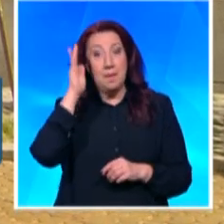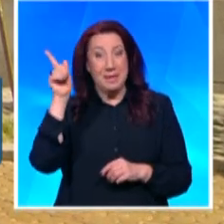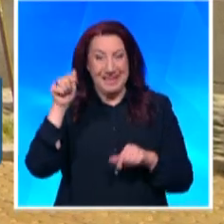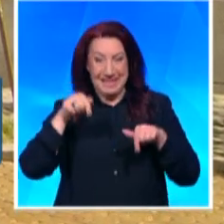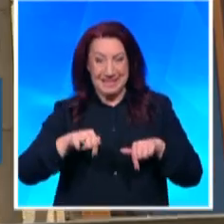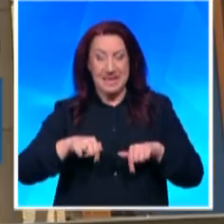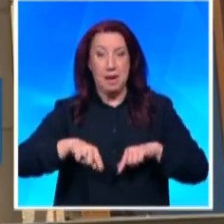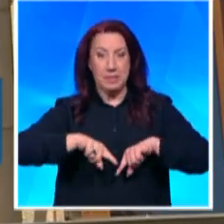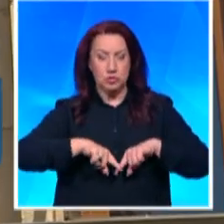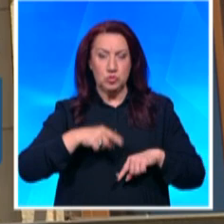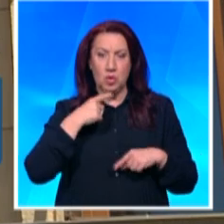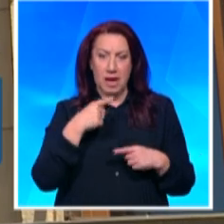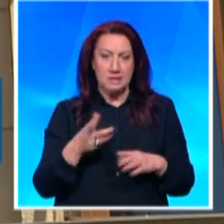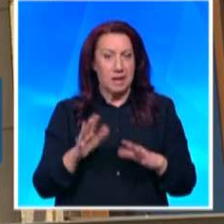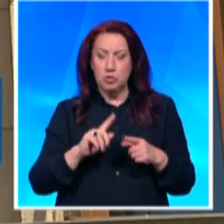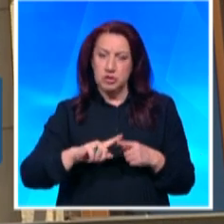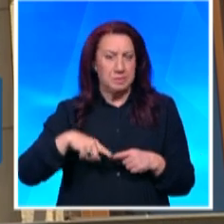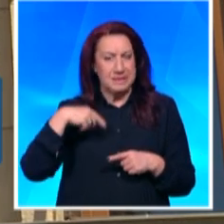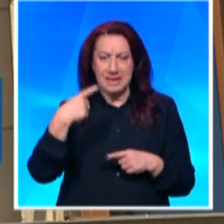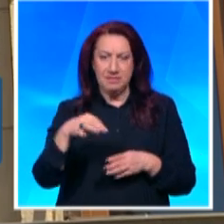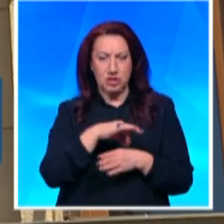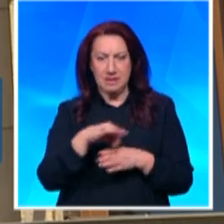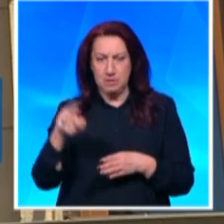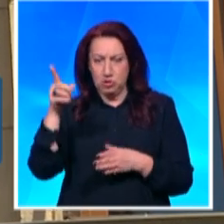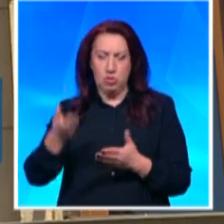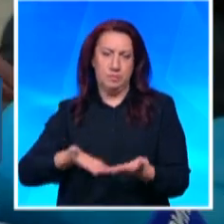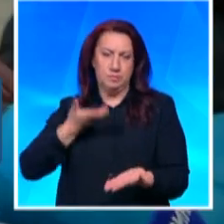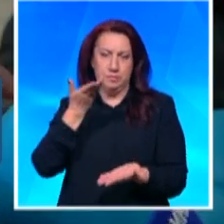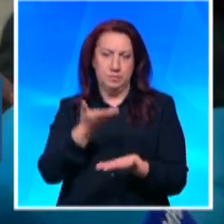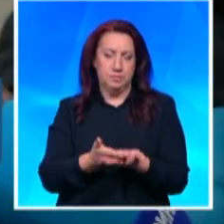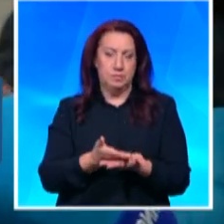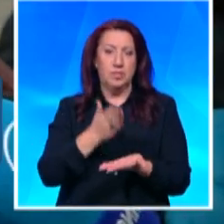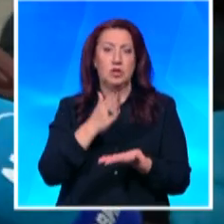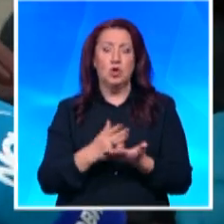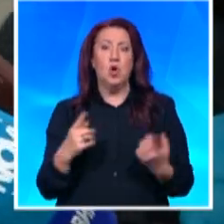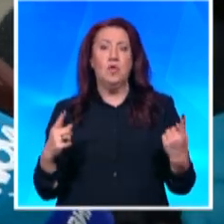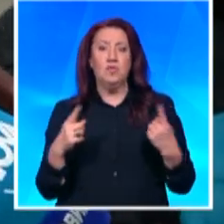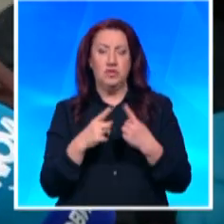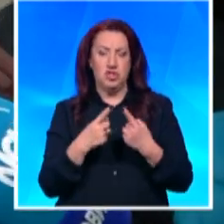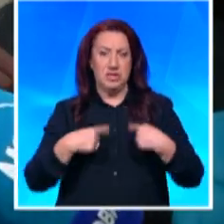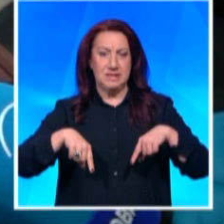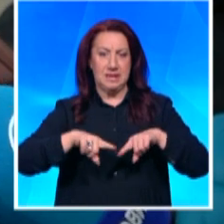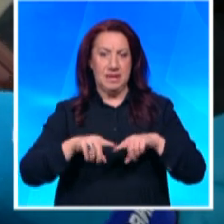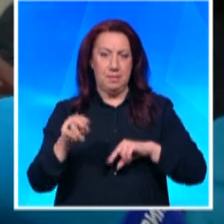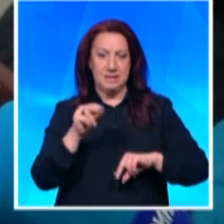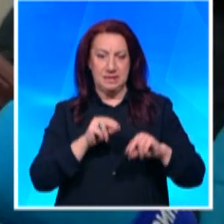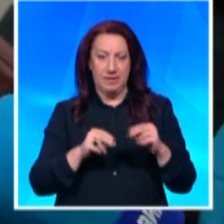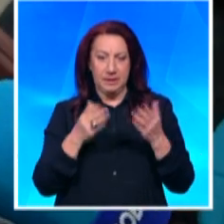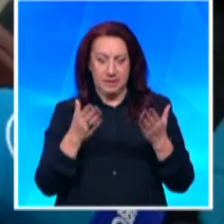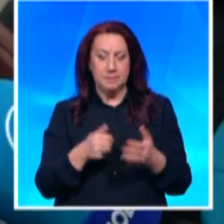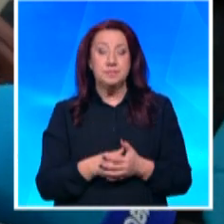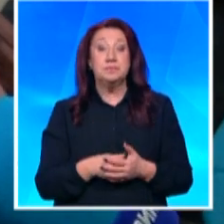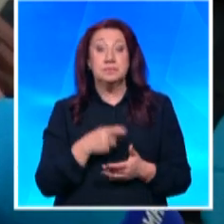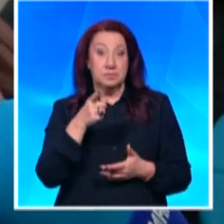BTV, че не е изключено да сезира Висшият съдебен съвет по казуса. С това свое заявление кандидата за министър-председател